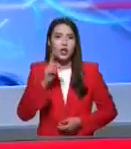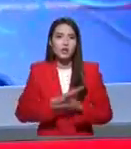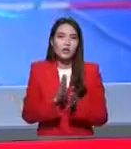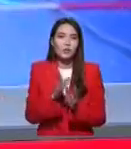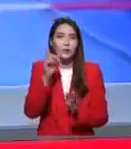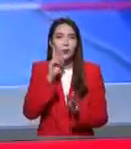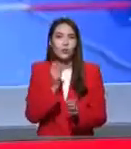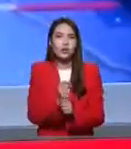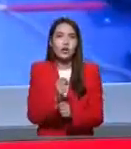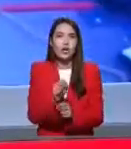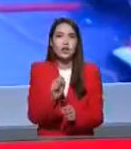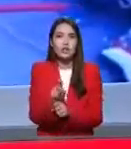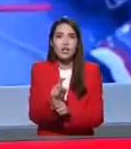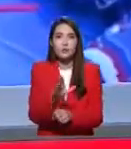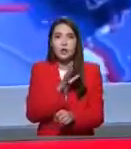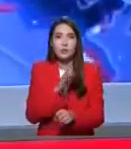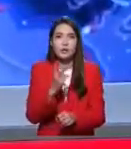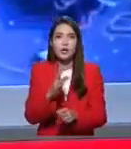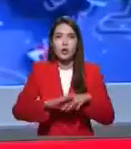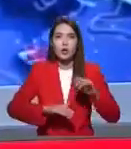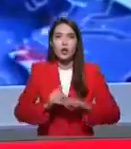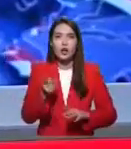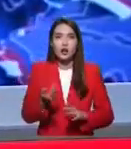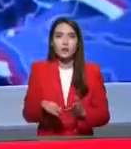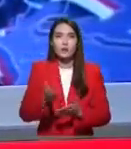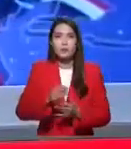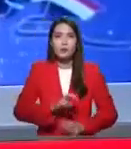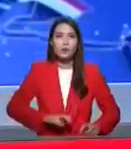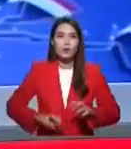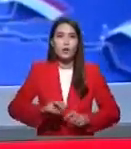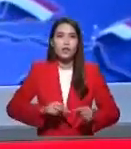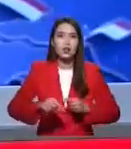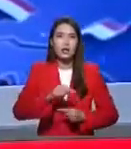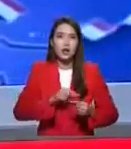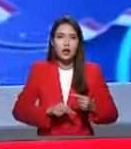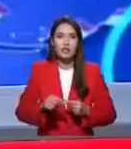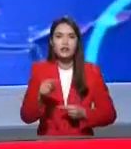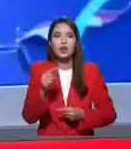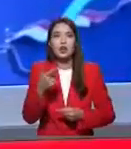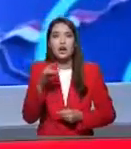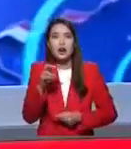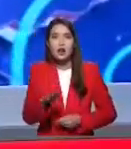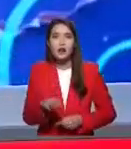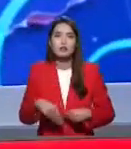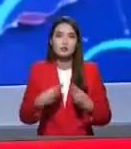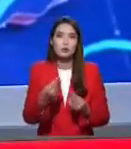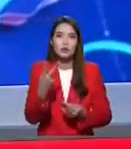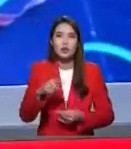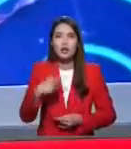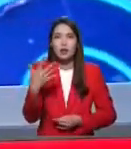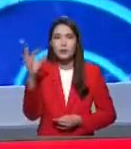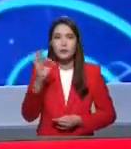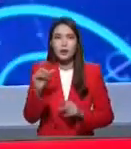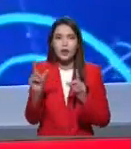жасауды міндеттеді. Екі қолға бір күрек іздегендер кәсіппен айналысу үшін қайтарымсыз гранттар бөлініп, 2,5%-бен